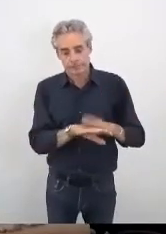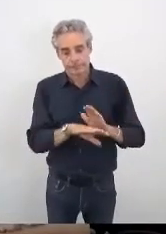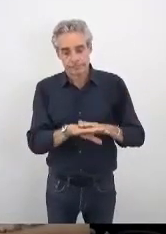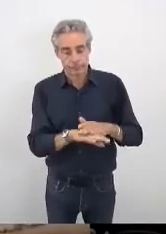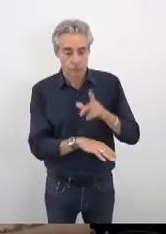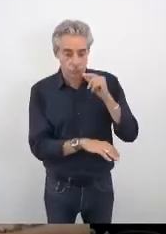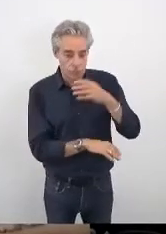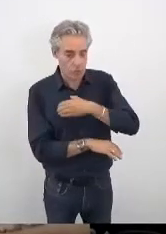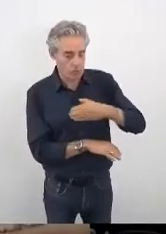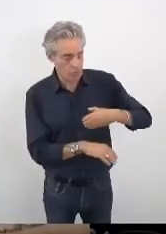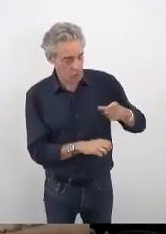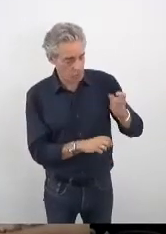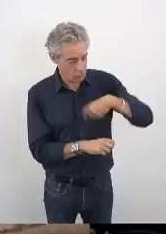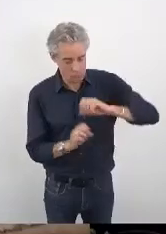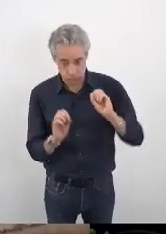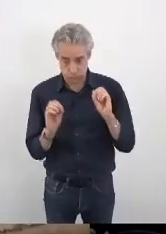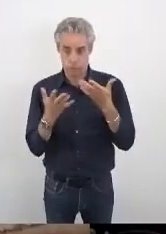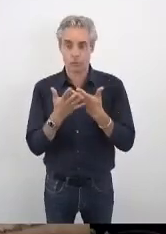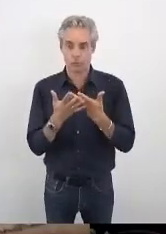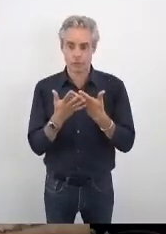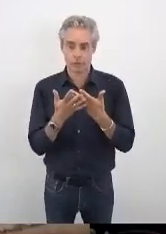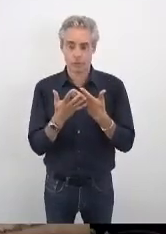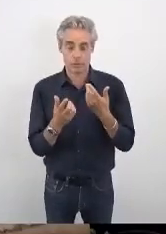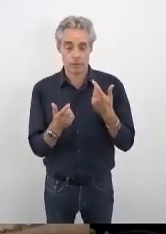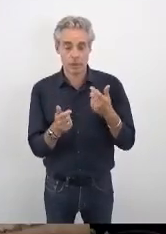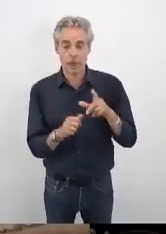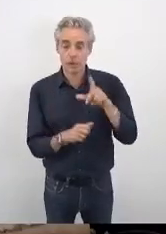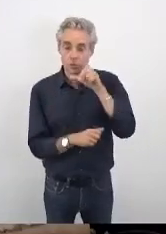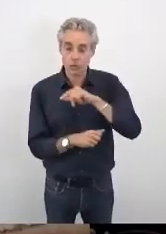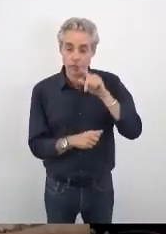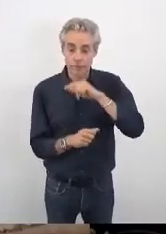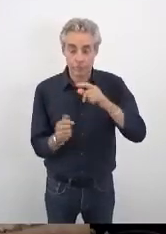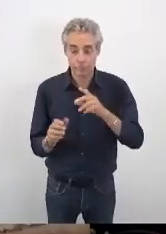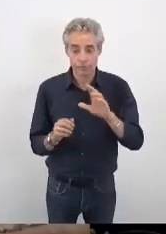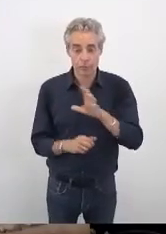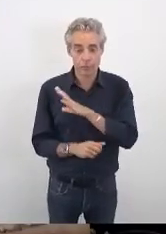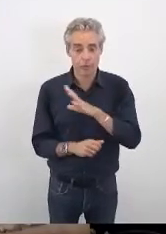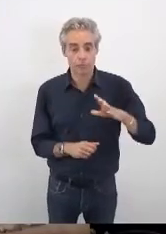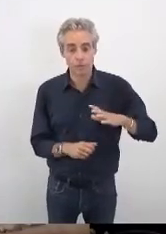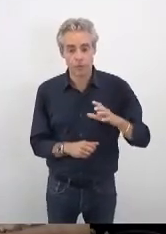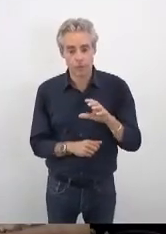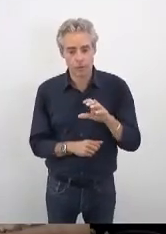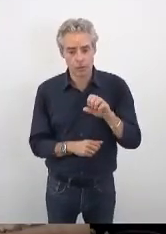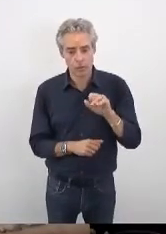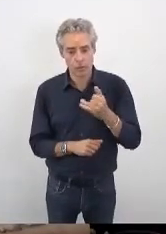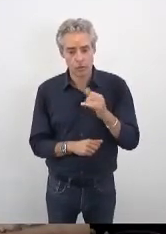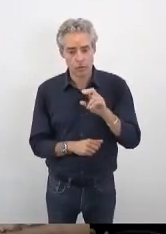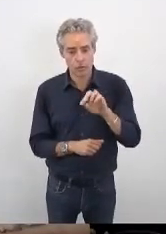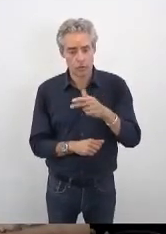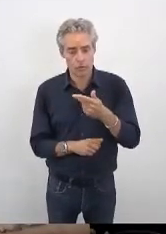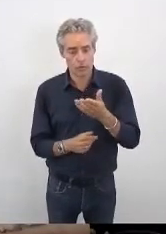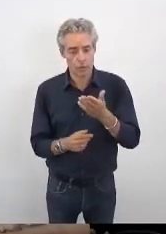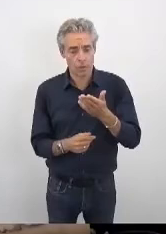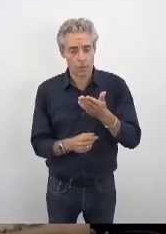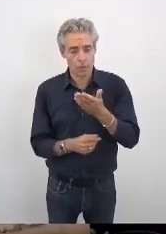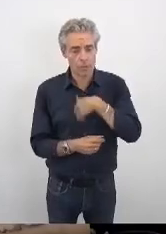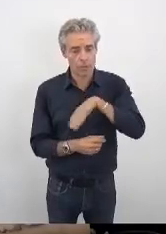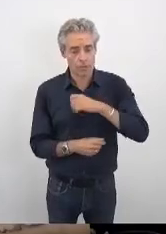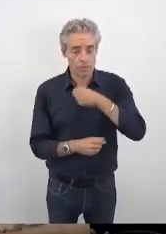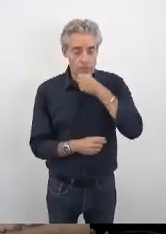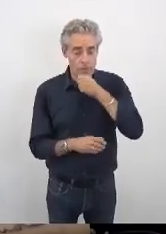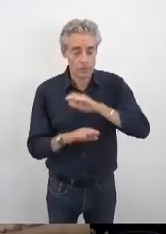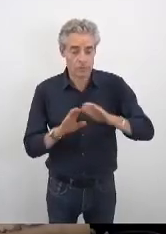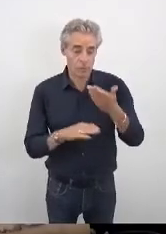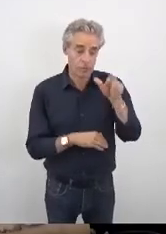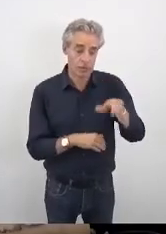qu'on a été un peu surpris d'apprendre par un tweet que finalement madame Sylvie Justhomme ne s'occupait plus des seniors et que c'était un